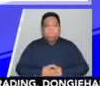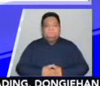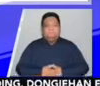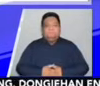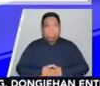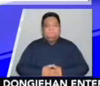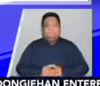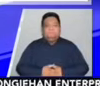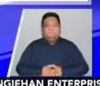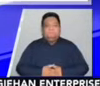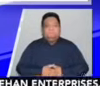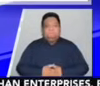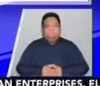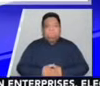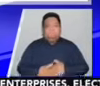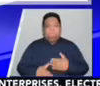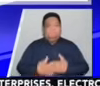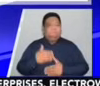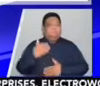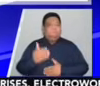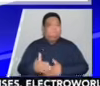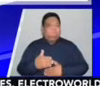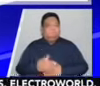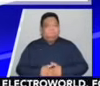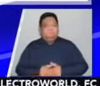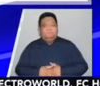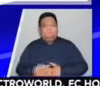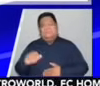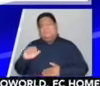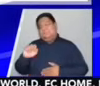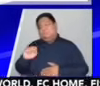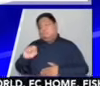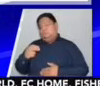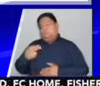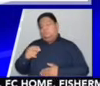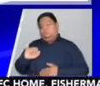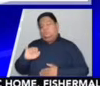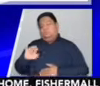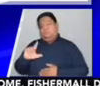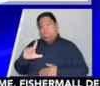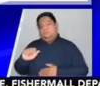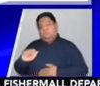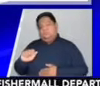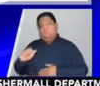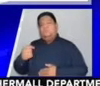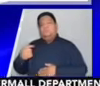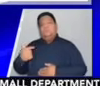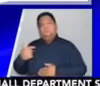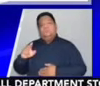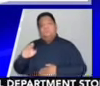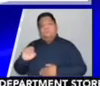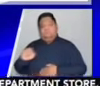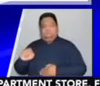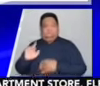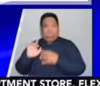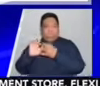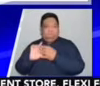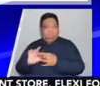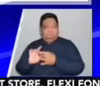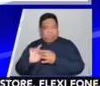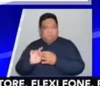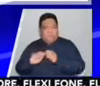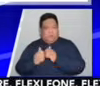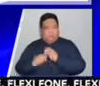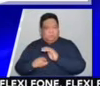ikinuwento ni Sheila guo kung paano siya umalis ng Pilipinas kasama Sia dating Bambang Tarlac Mayor Alice Boo at Wesley guo sinabi rin niyang